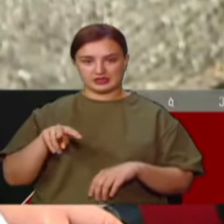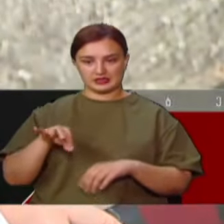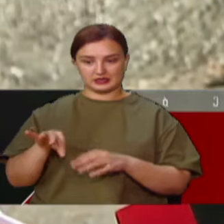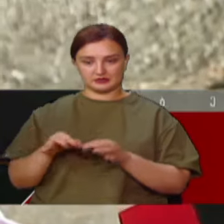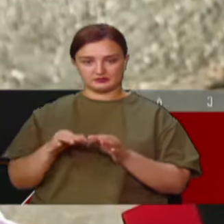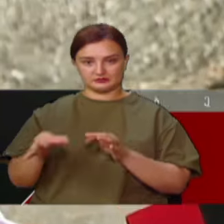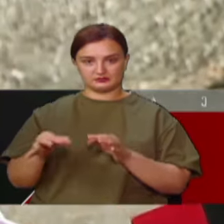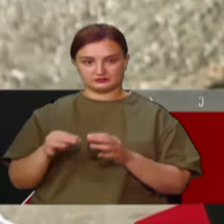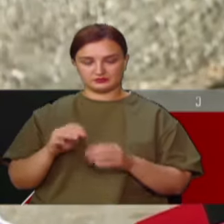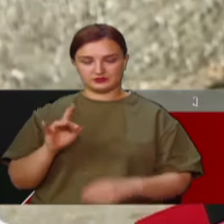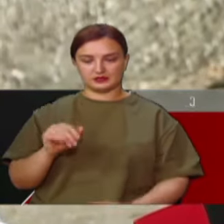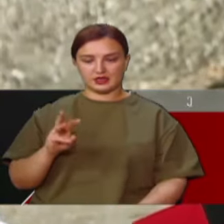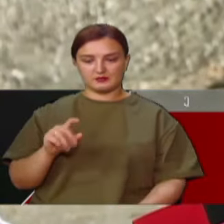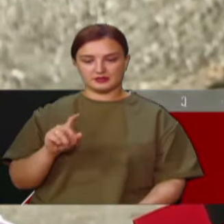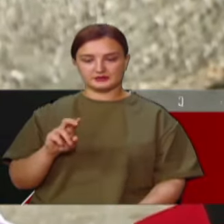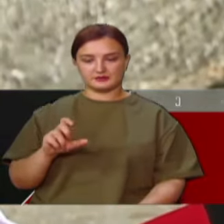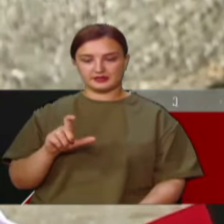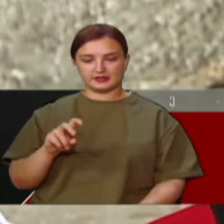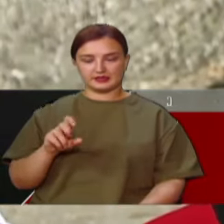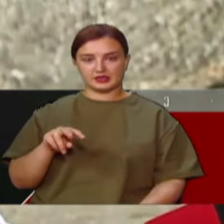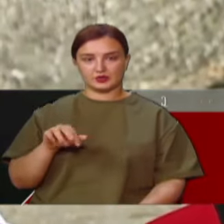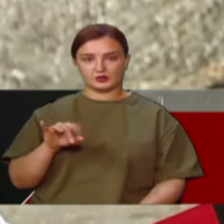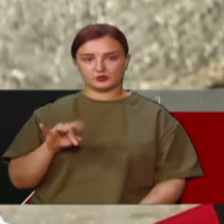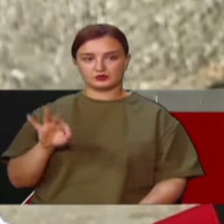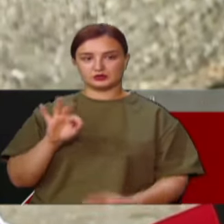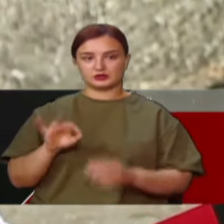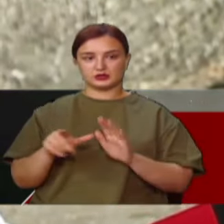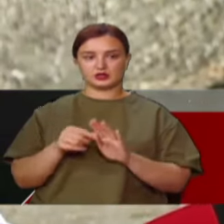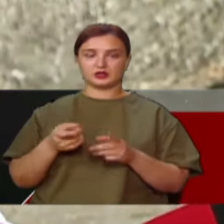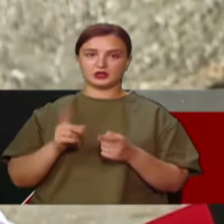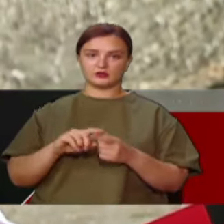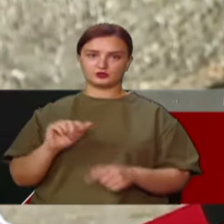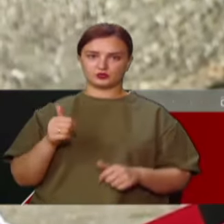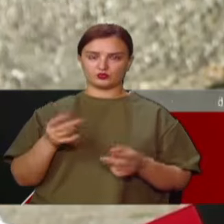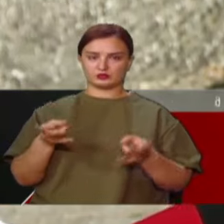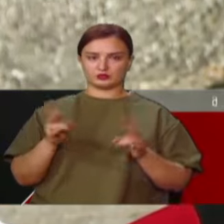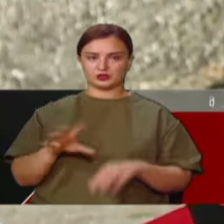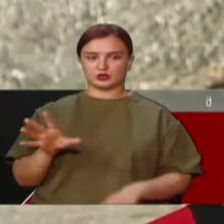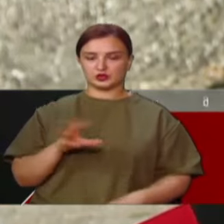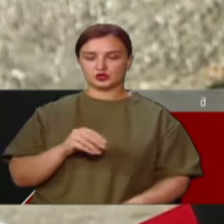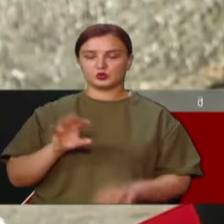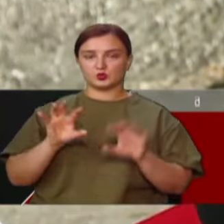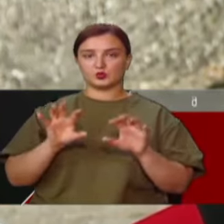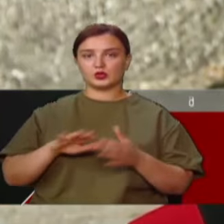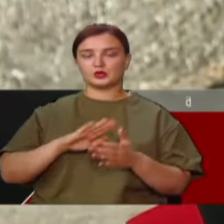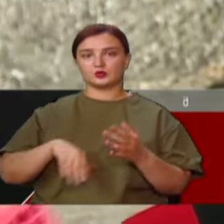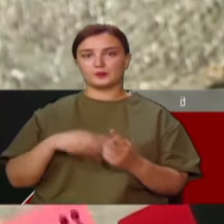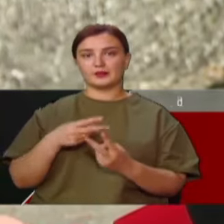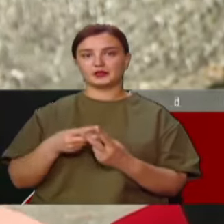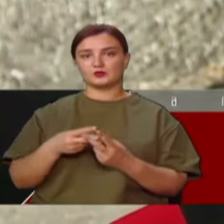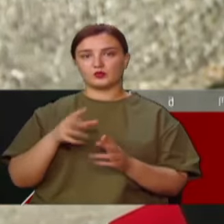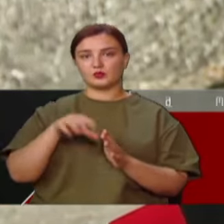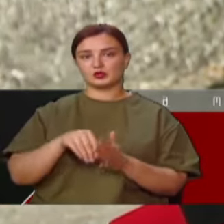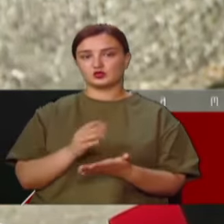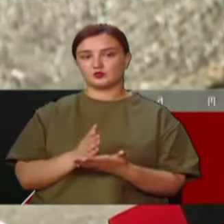მუნიციპალიტეტებში. რამაზ ბეღელურთან დაკავშირებით, ისევე როგორც ყველა დანარჩენ უკანონო პატიმართან, უკანონო პატიმრობაში იმყოფ